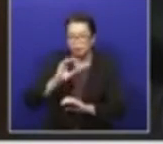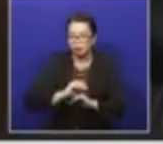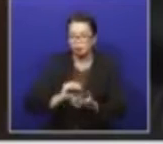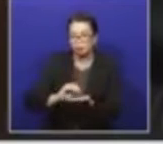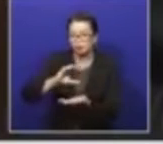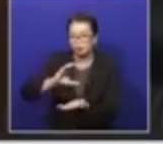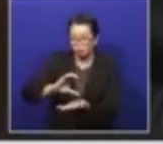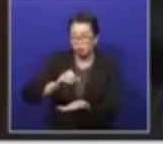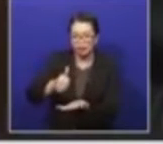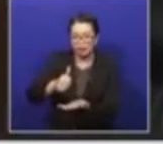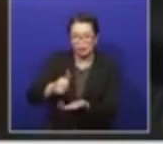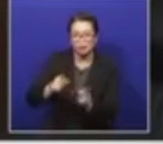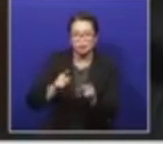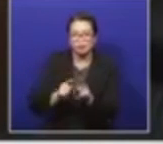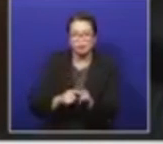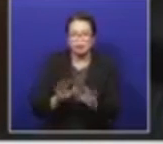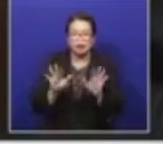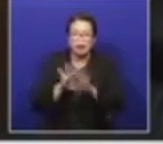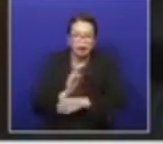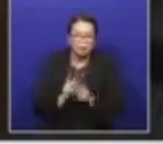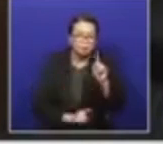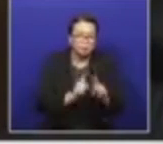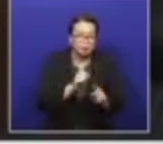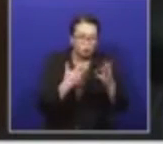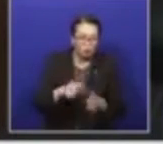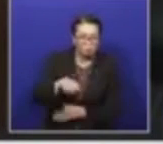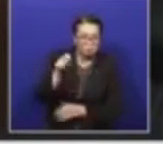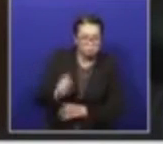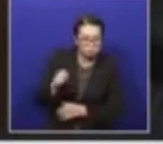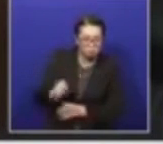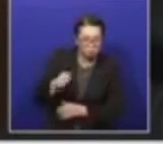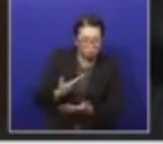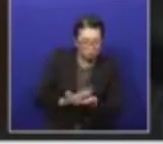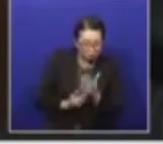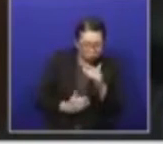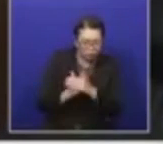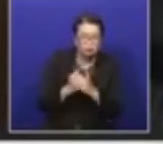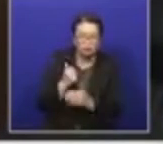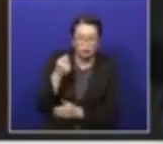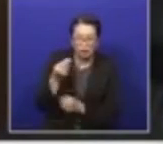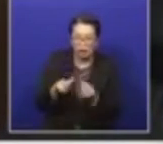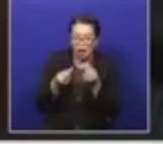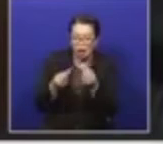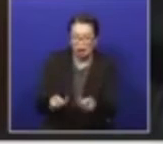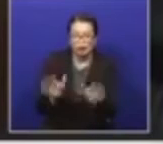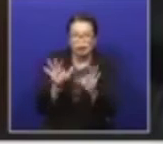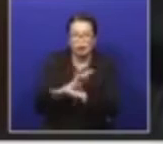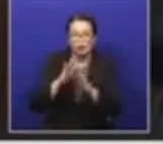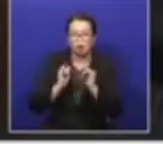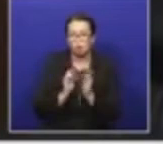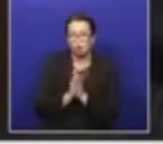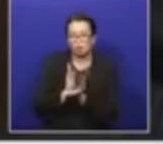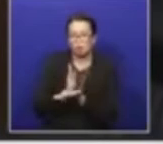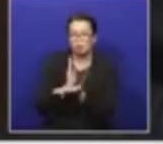ที่ดีเหมือนกับคนเอาไปทําบุญที่วัดครับปัญหามีว่ากรรมการวัดนี่ใช้ตรงวัตถุประสงค์มั้ยอ่านดู